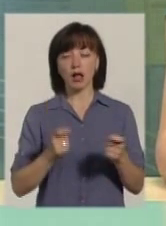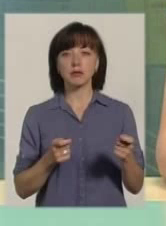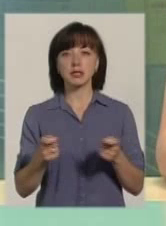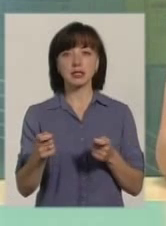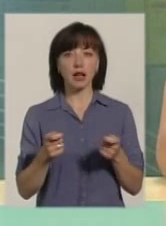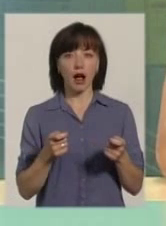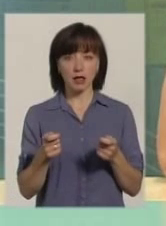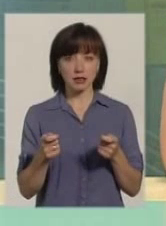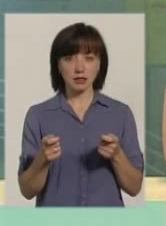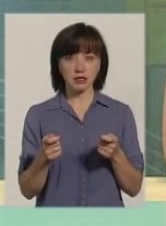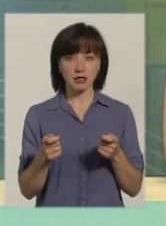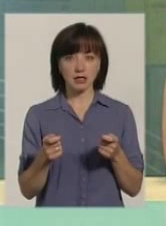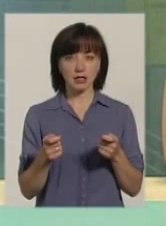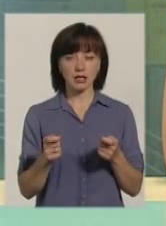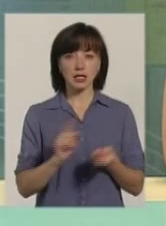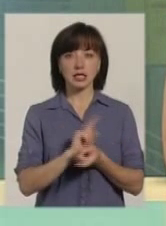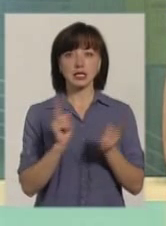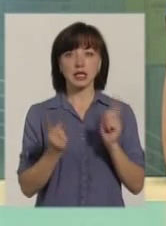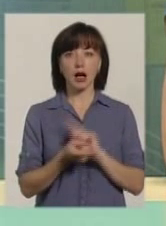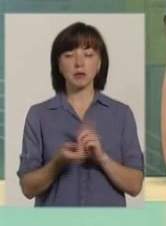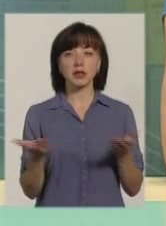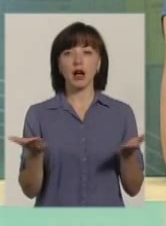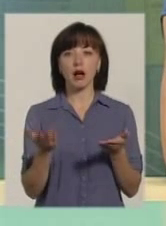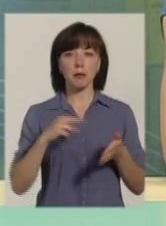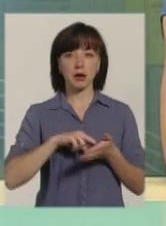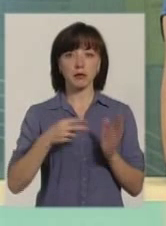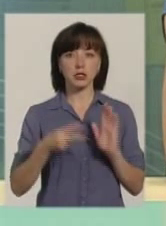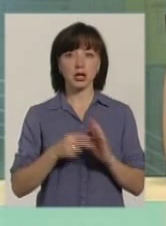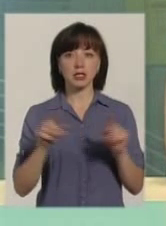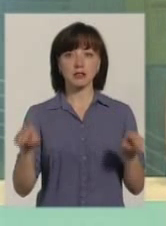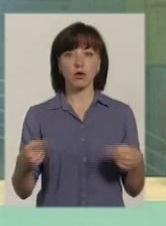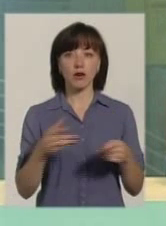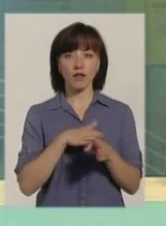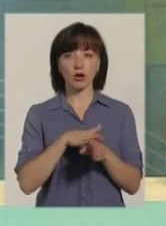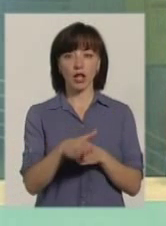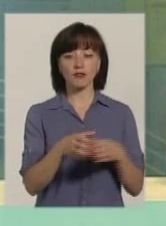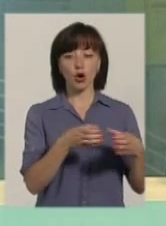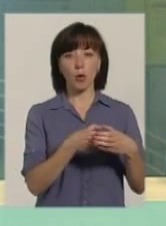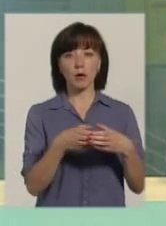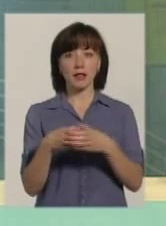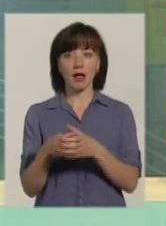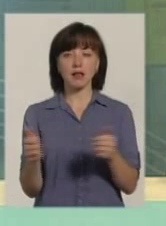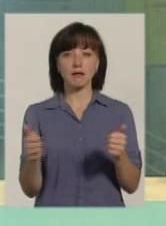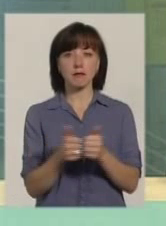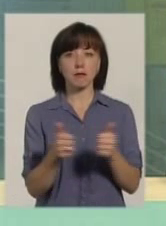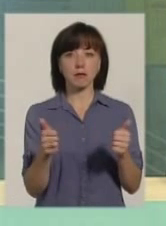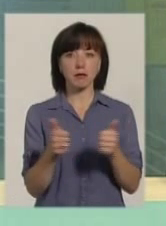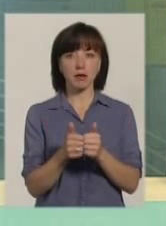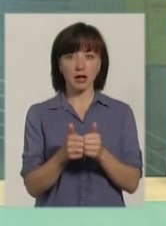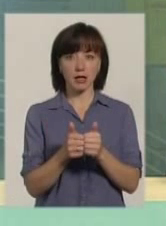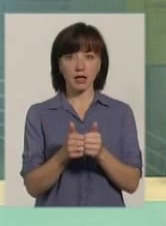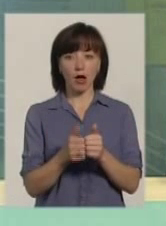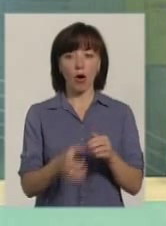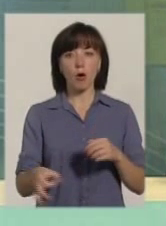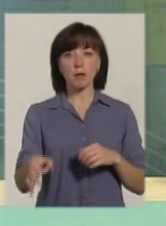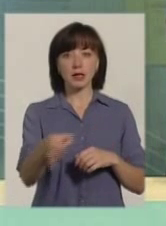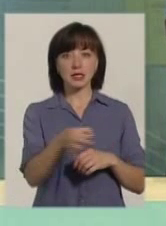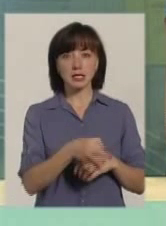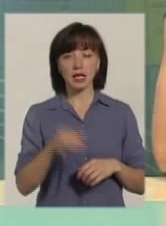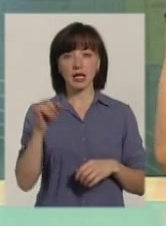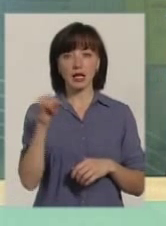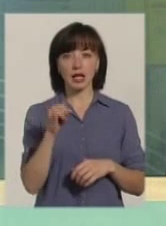адміністрацій, замість яких передбачається створення виконавчих комітетів при вже обласних і